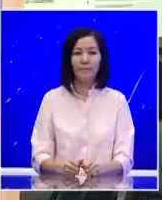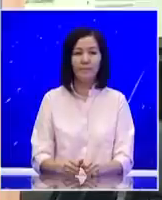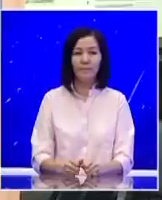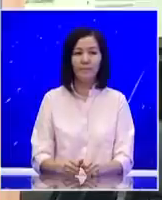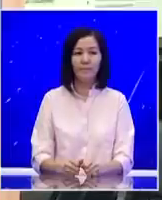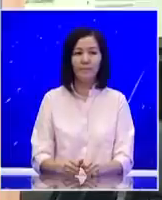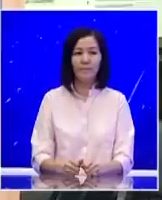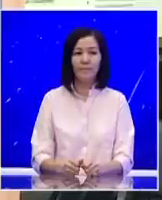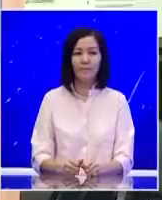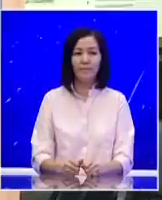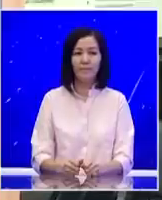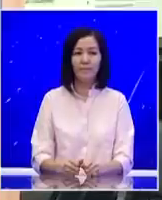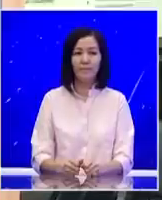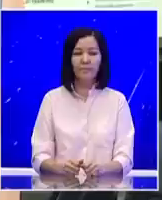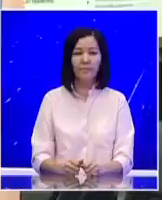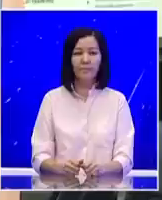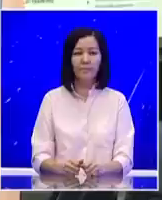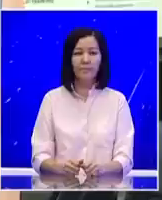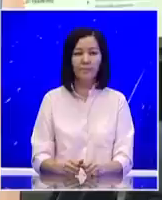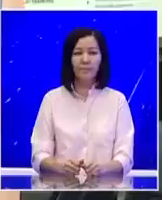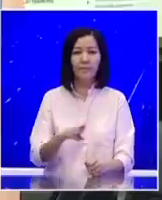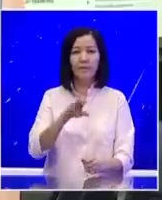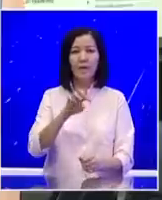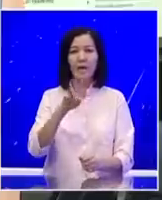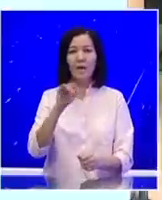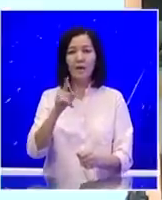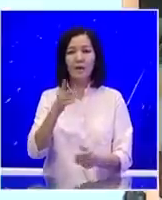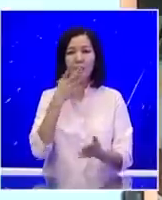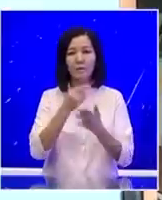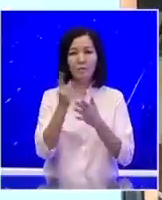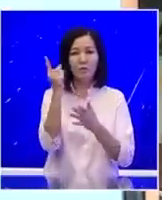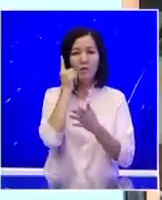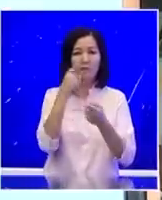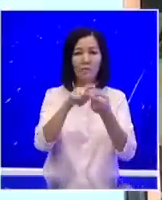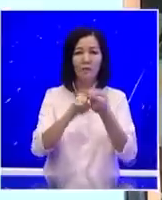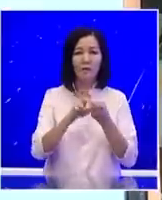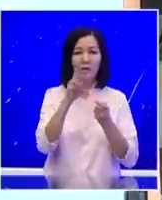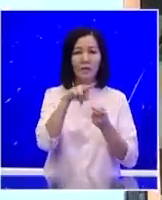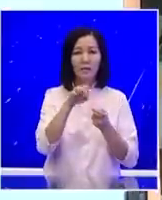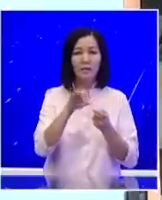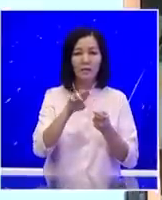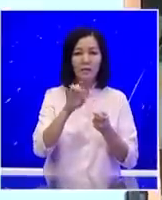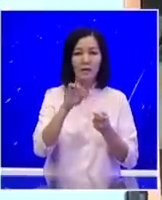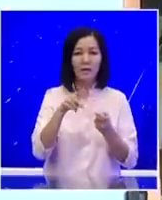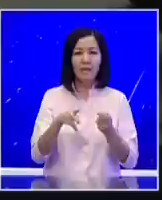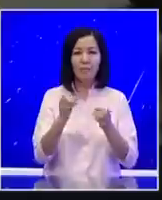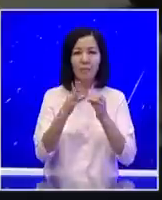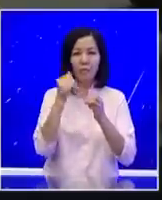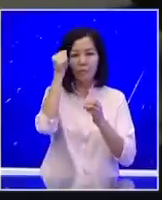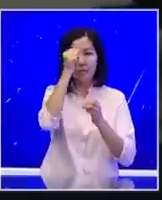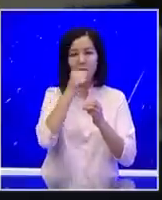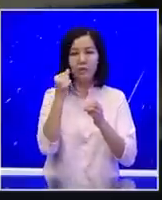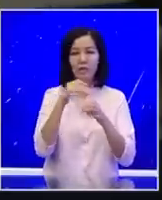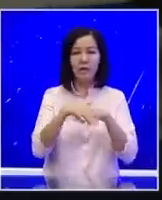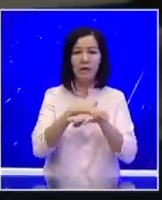там закачайте приложение Telegram. Бұл Диляра Ахмет 2015 жылдан бері